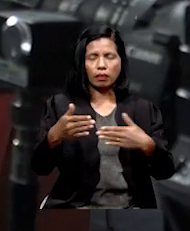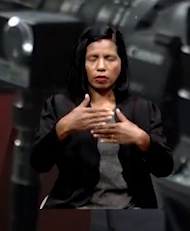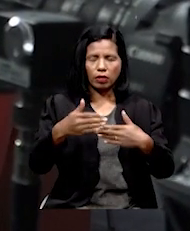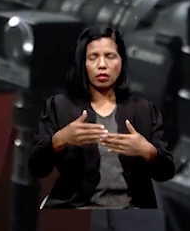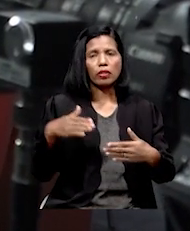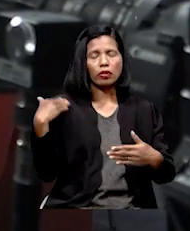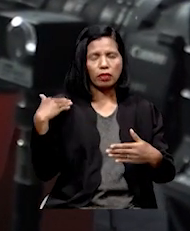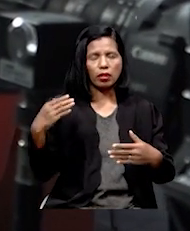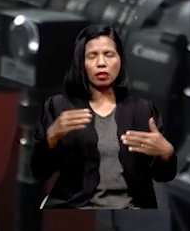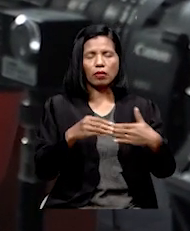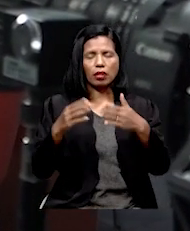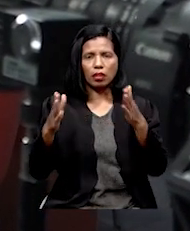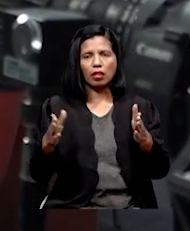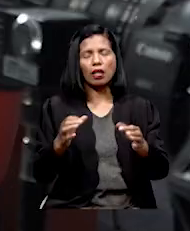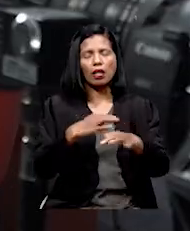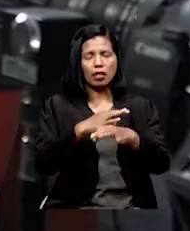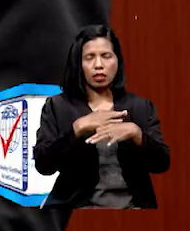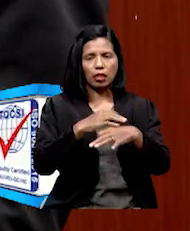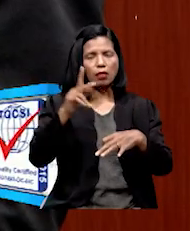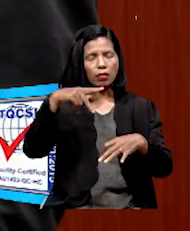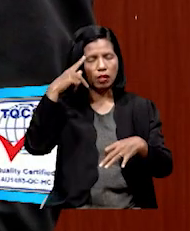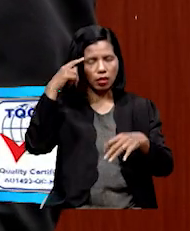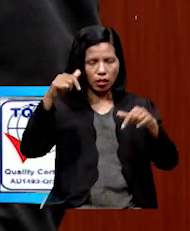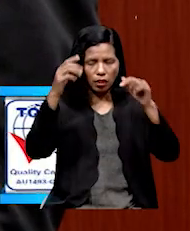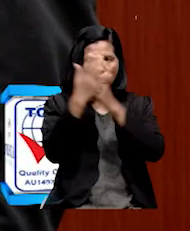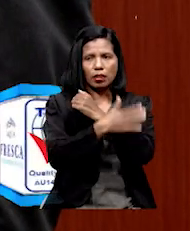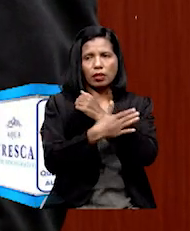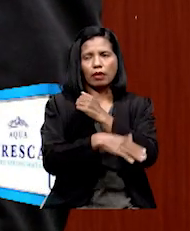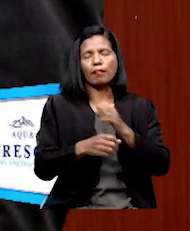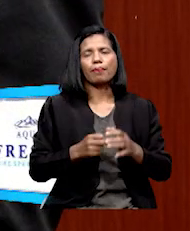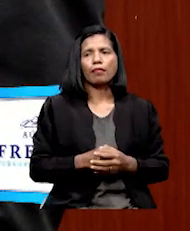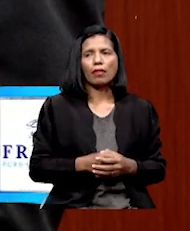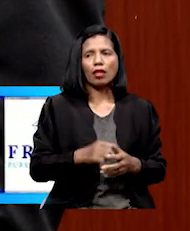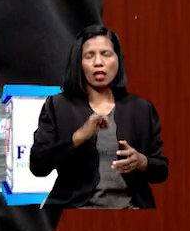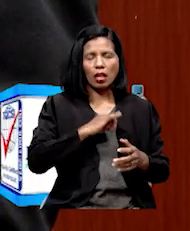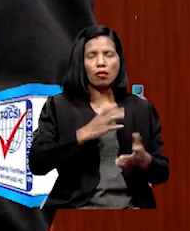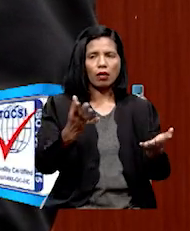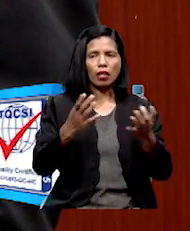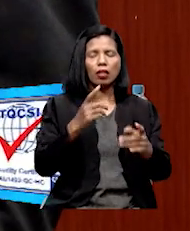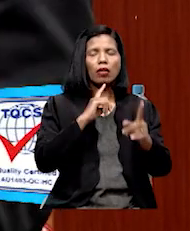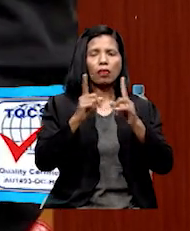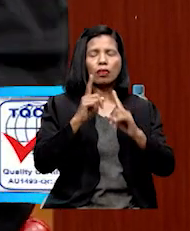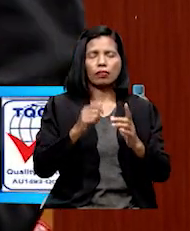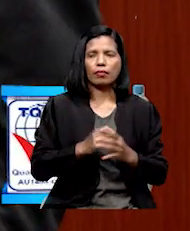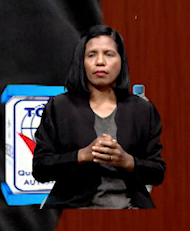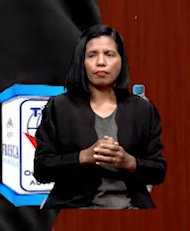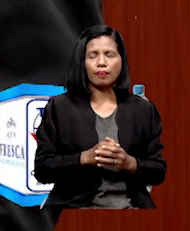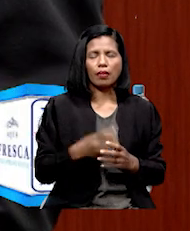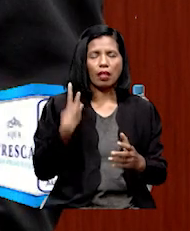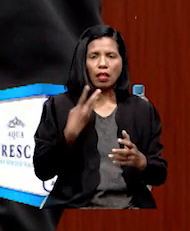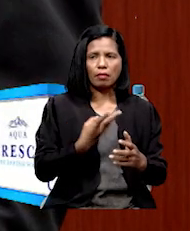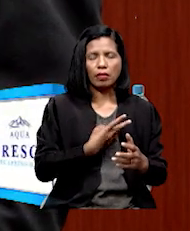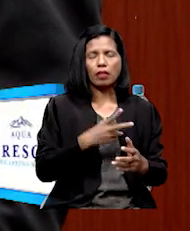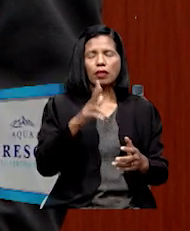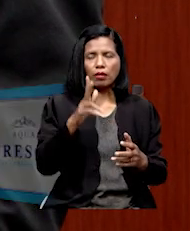kairukun ho dihadia situasi politika ihara ilaran. Mas hau akar kateta iha konteks itania nene, hau amnain tolu,